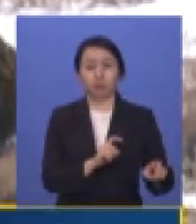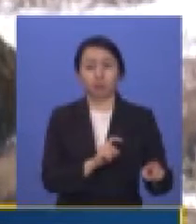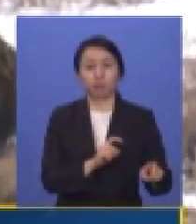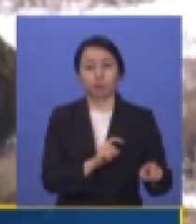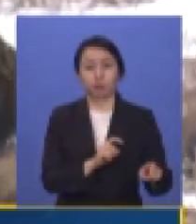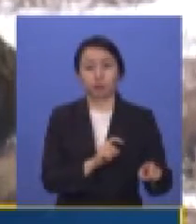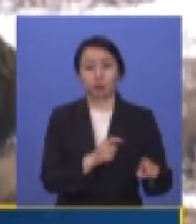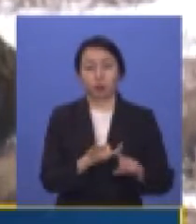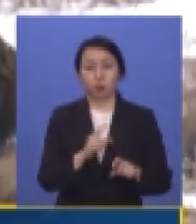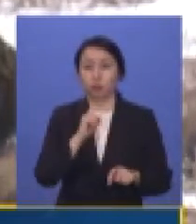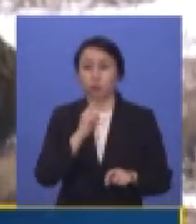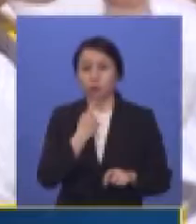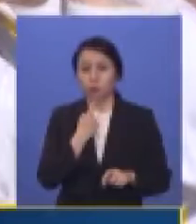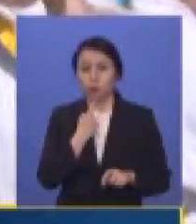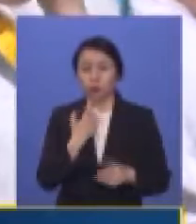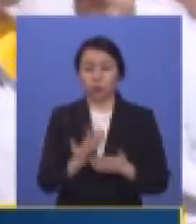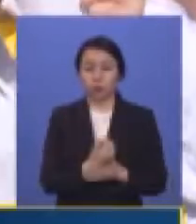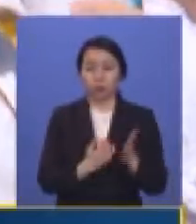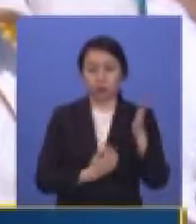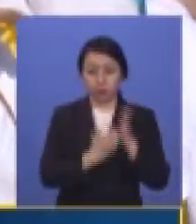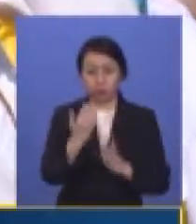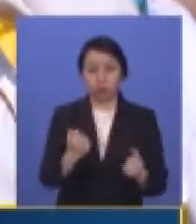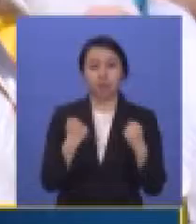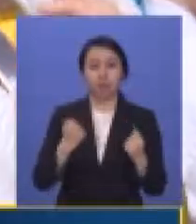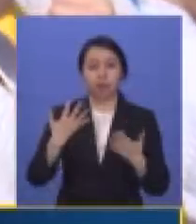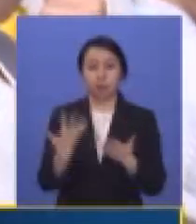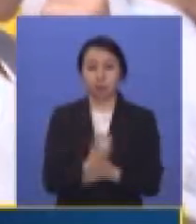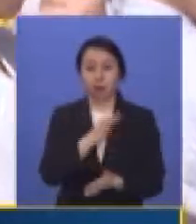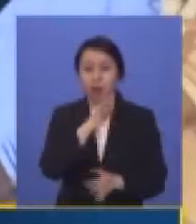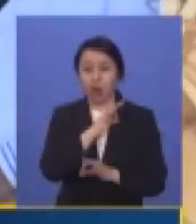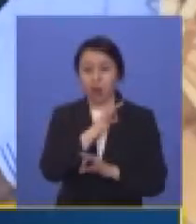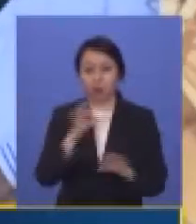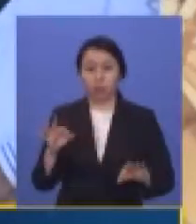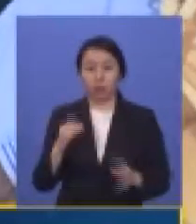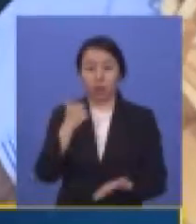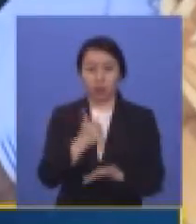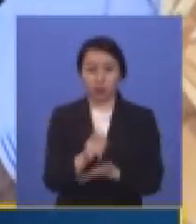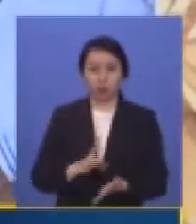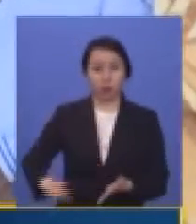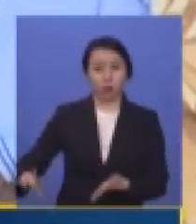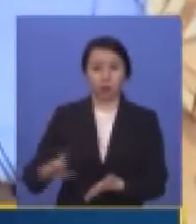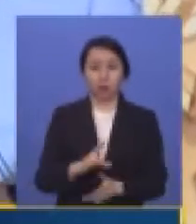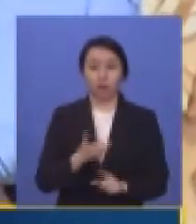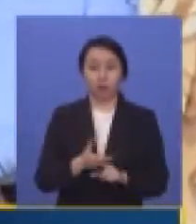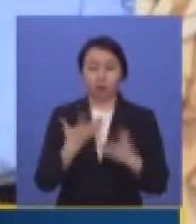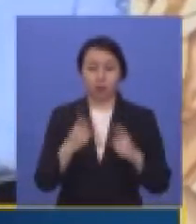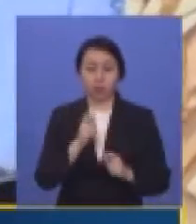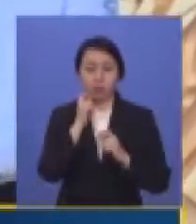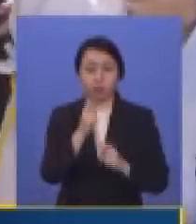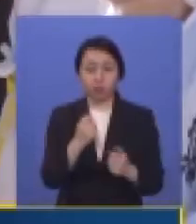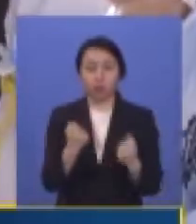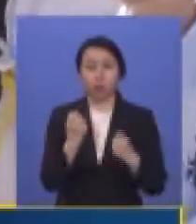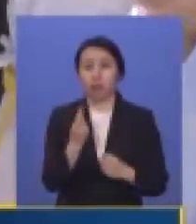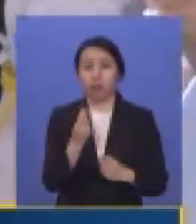Это очень сложная дисциплина. За высокие спортивные достижения, за отличные выступления глава региона Кумар Аксакалов в этот день наградил